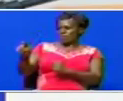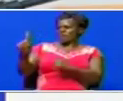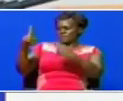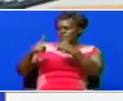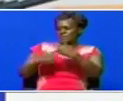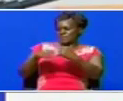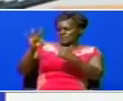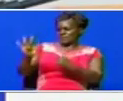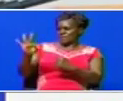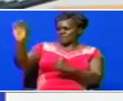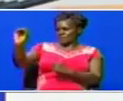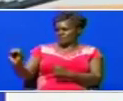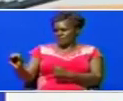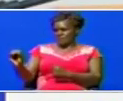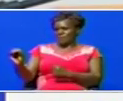83.63%.